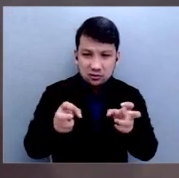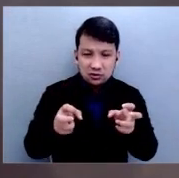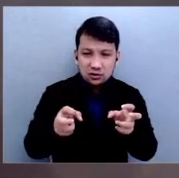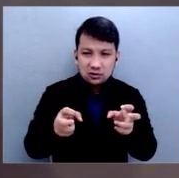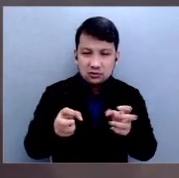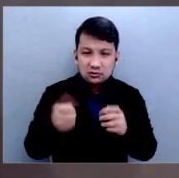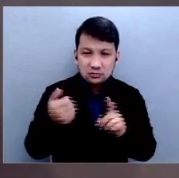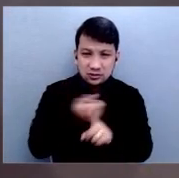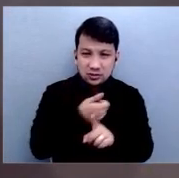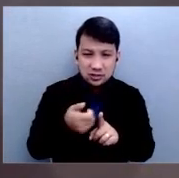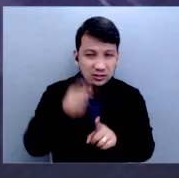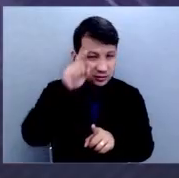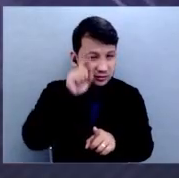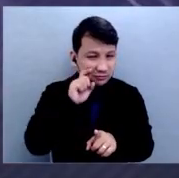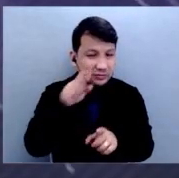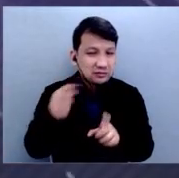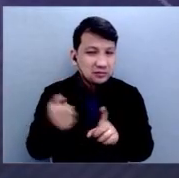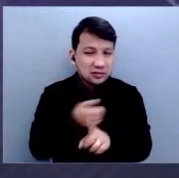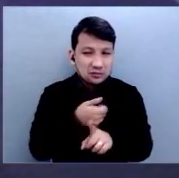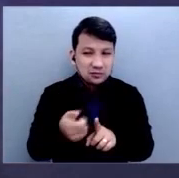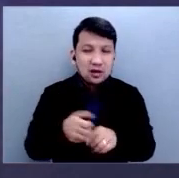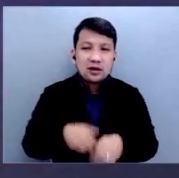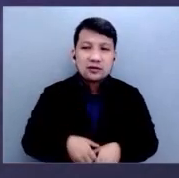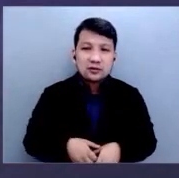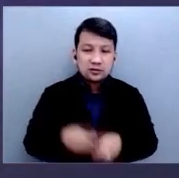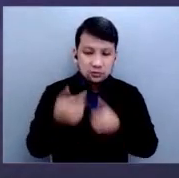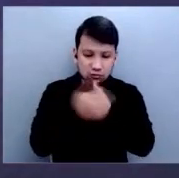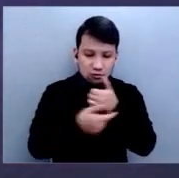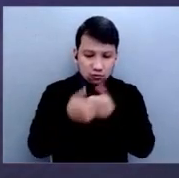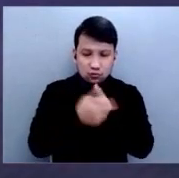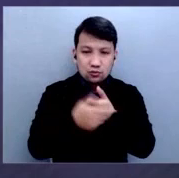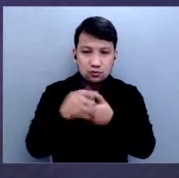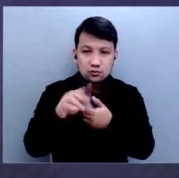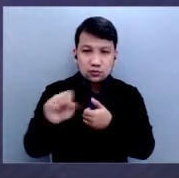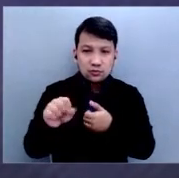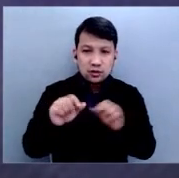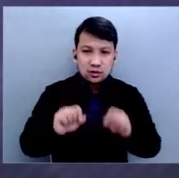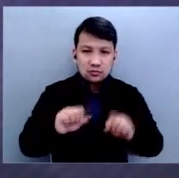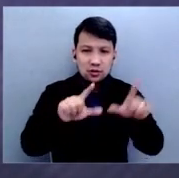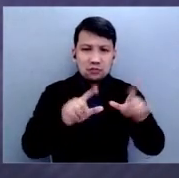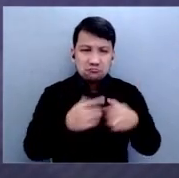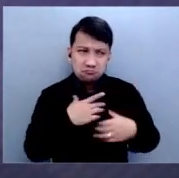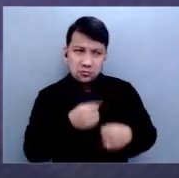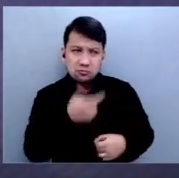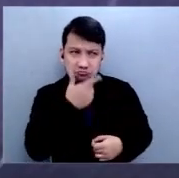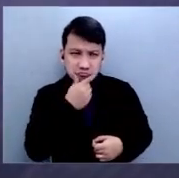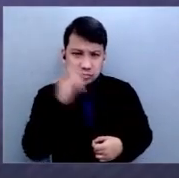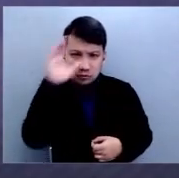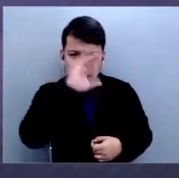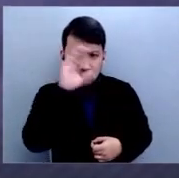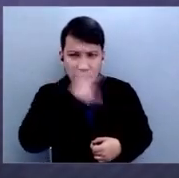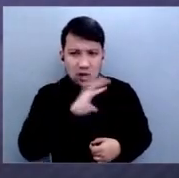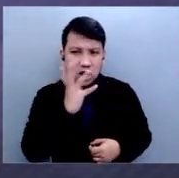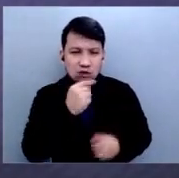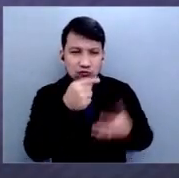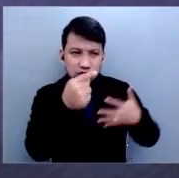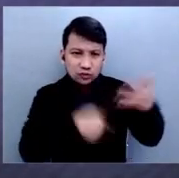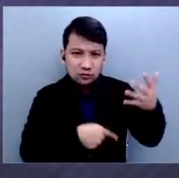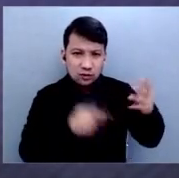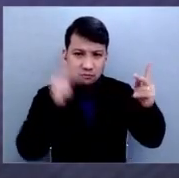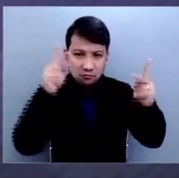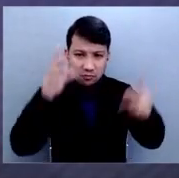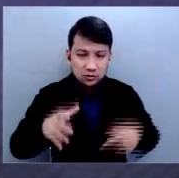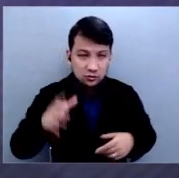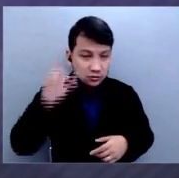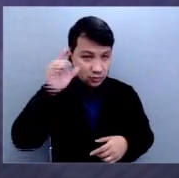sex trafficking. Sa Google Trends naman, nakitang marami ang nagka-interest i-search o kilalanin pa si Pastor Quiboloy sa